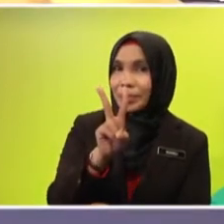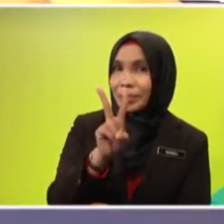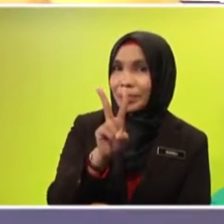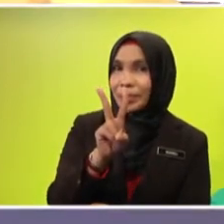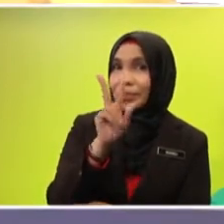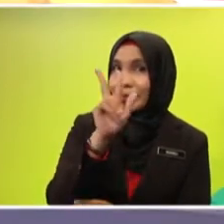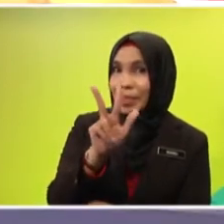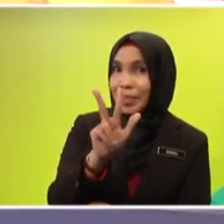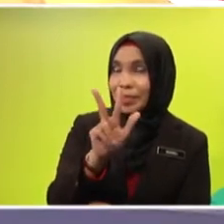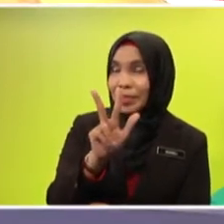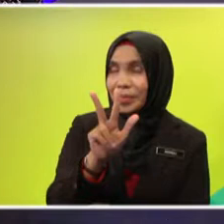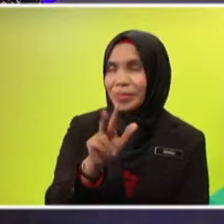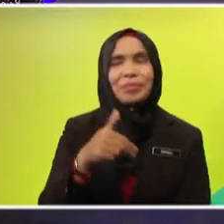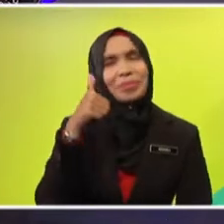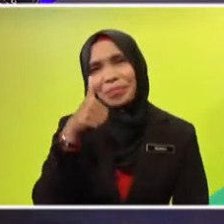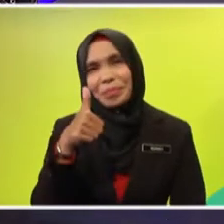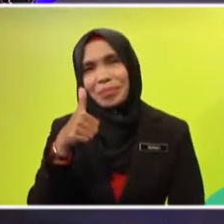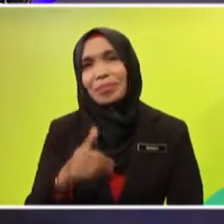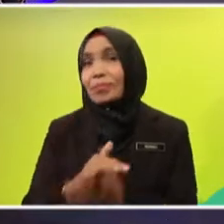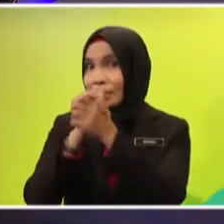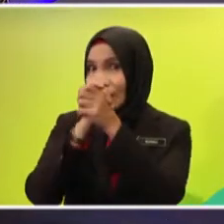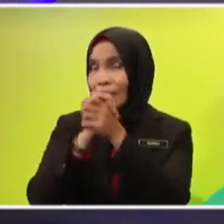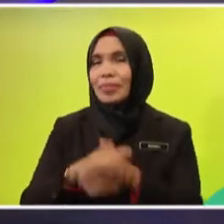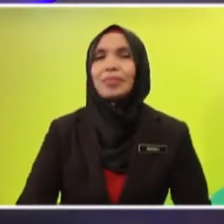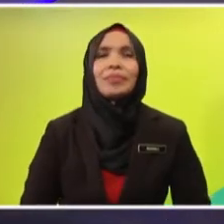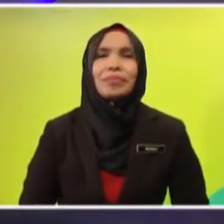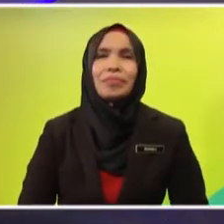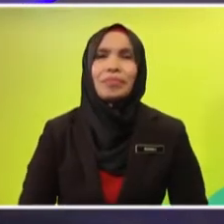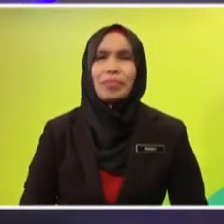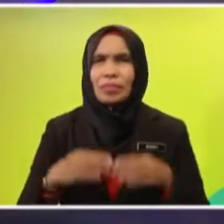123 oke bagus tanya simbol